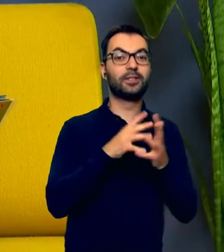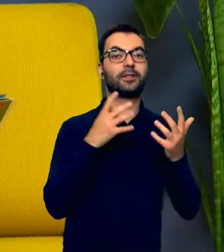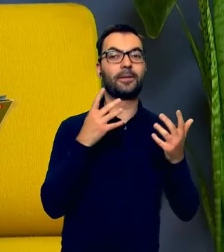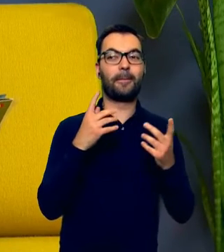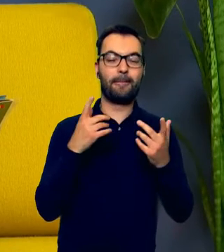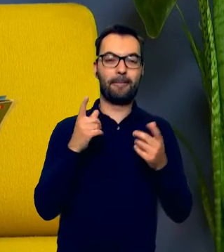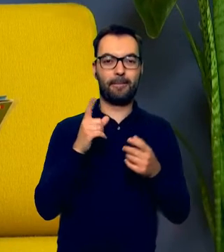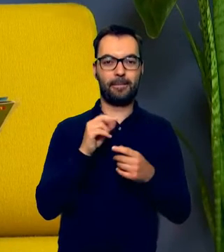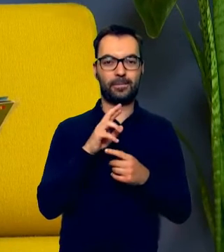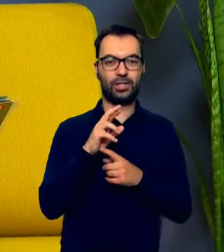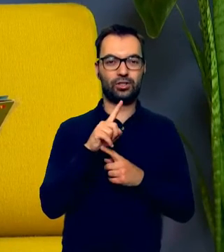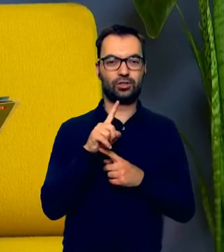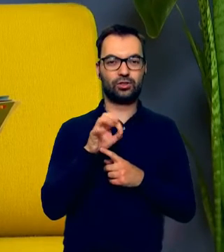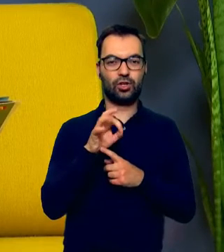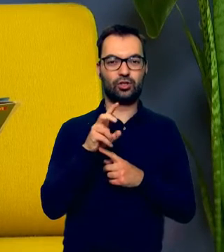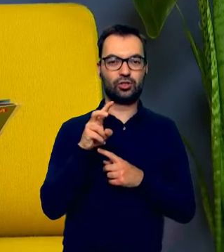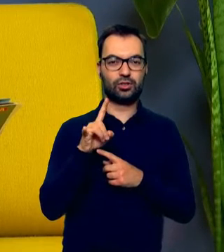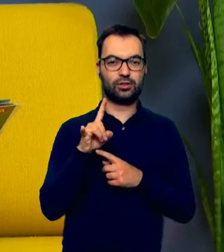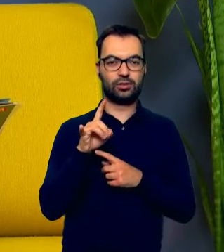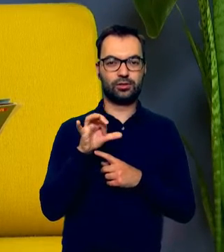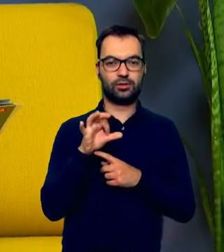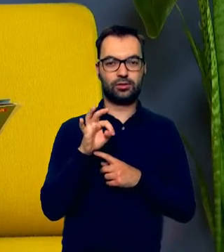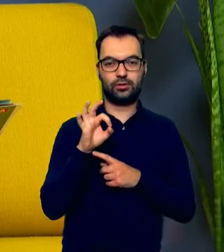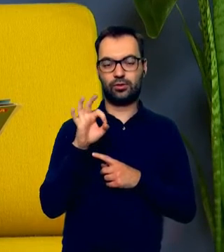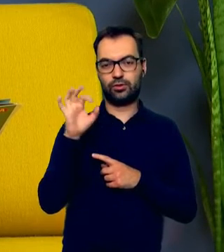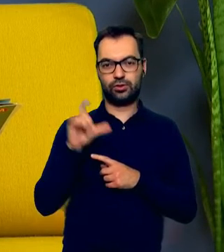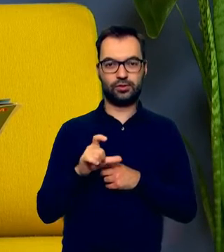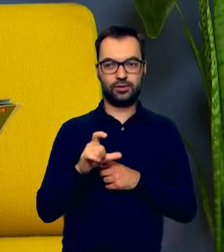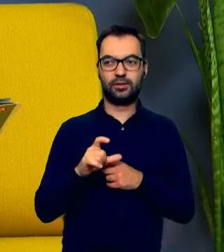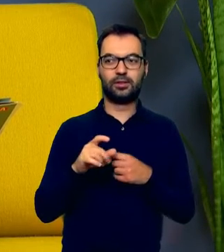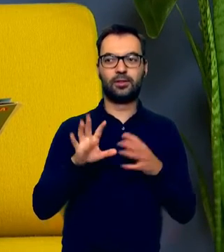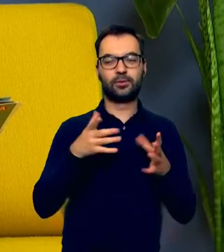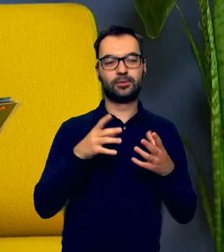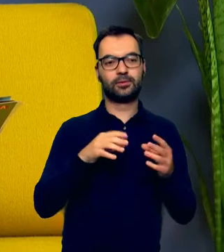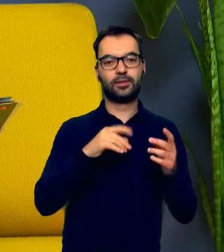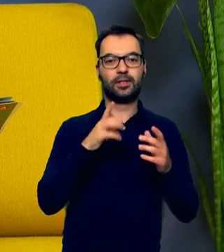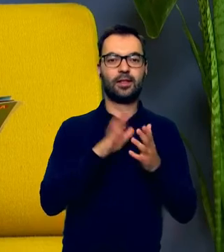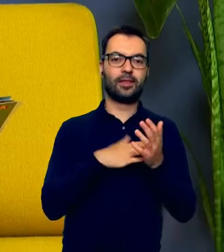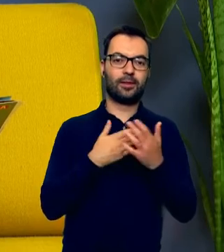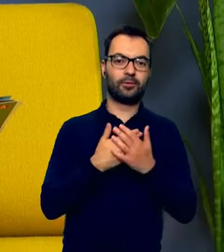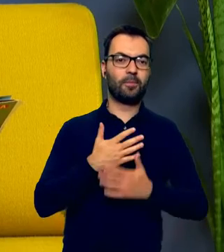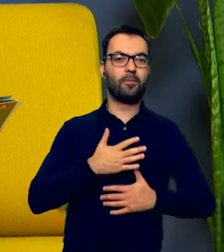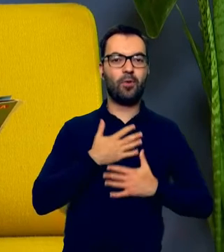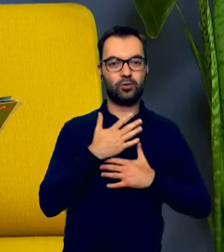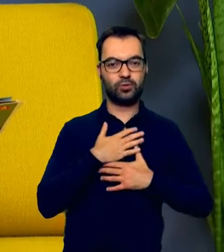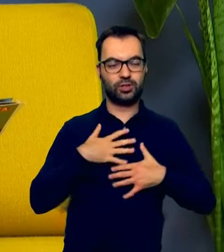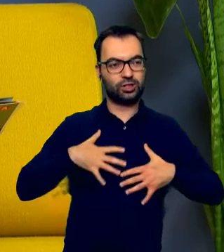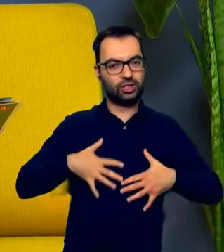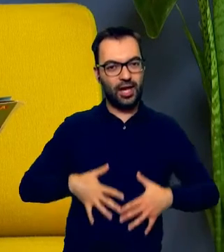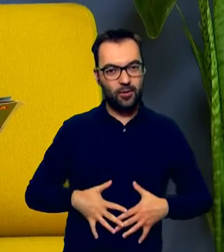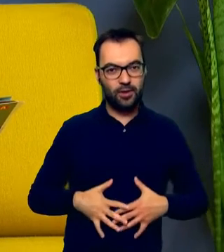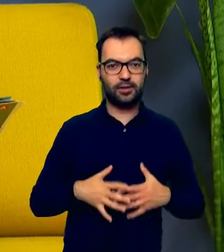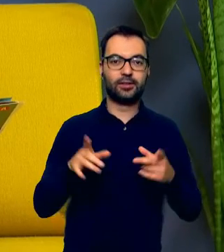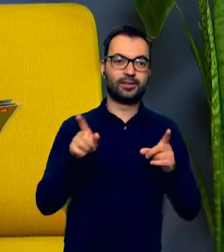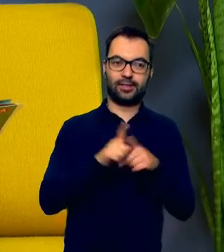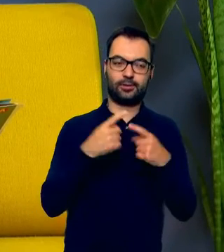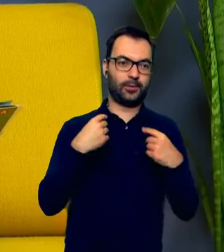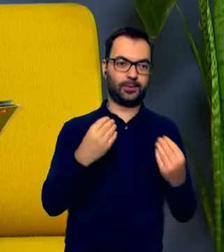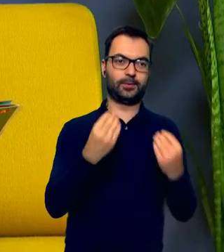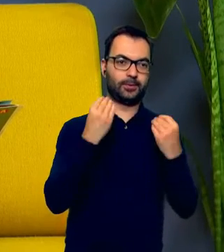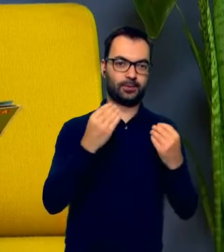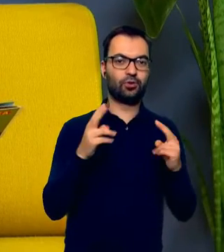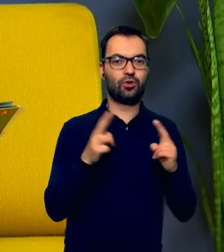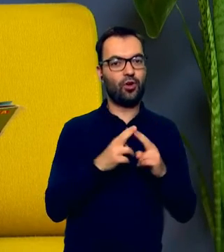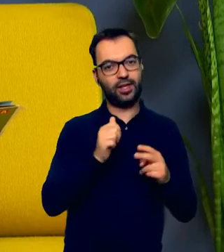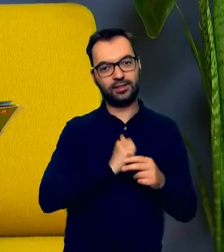też czasami, tak mówiąc, już przenosząc to na przykład na takie poczucie własnego ciała, czego też nas nikt nie uczy,